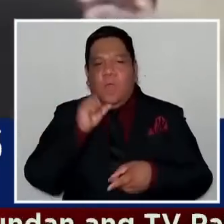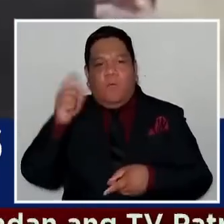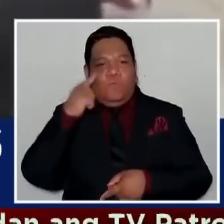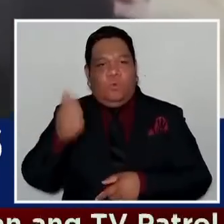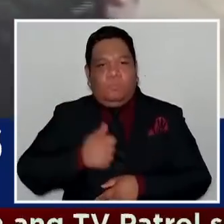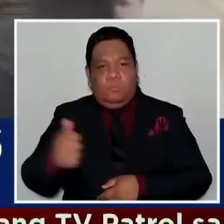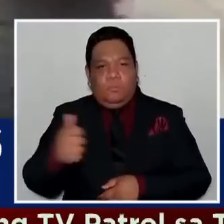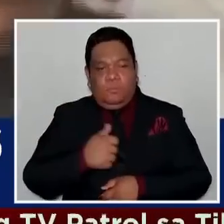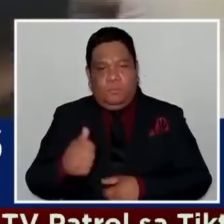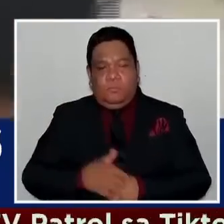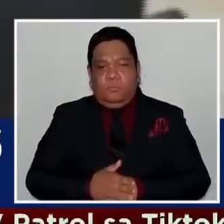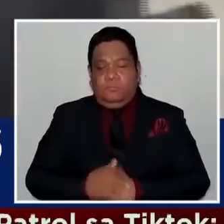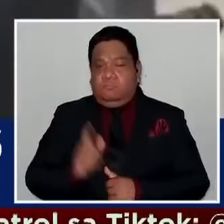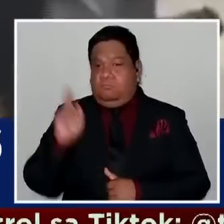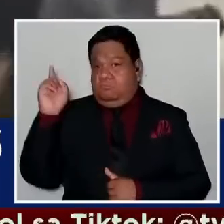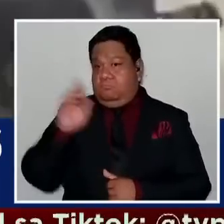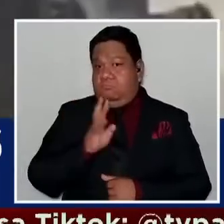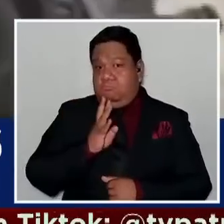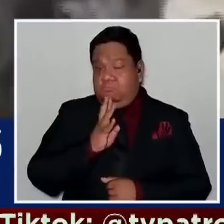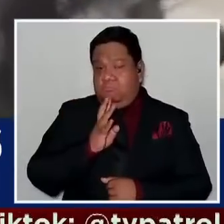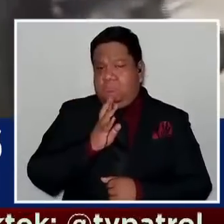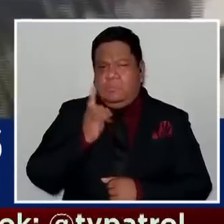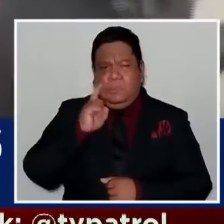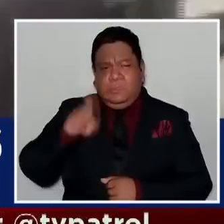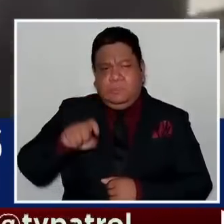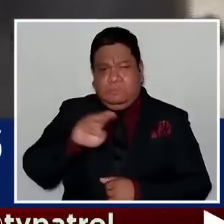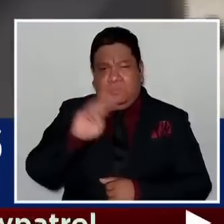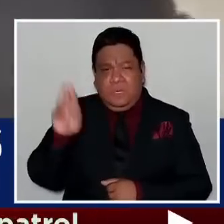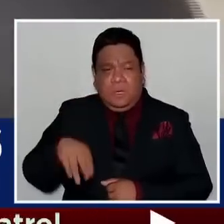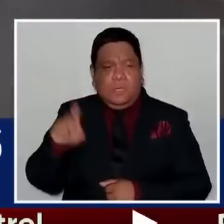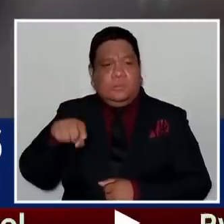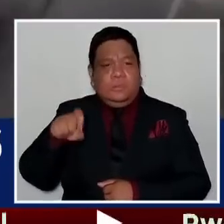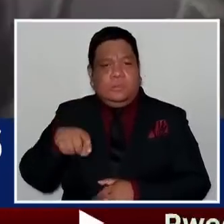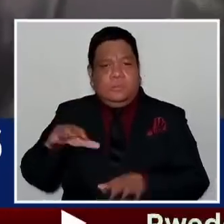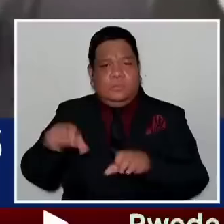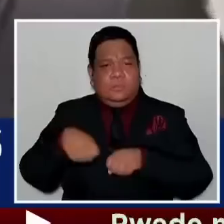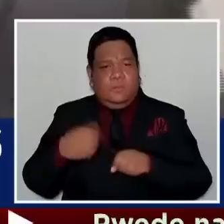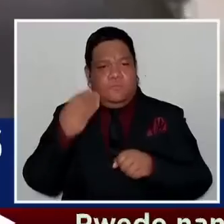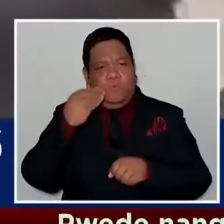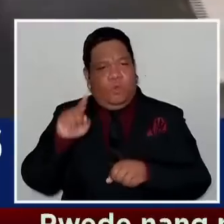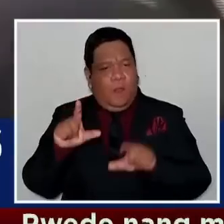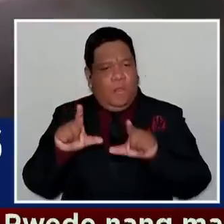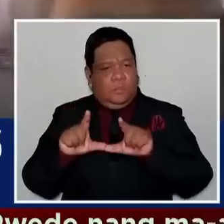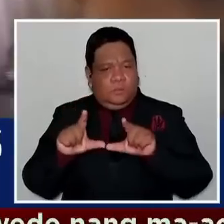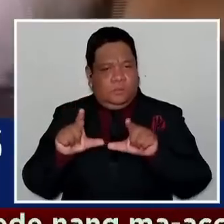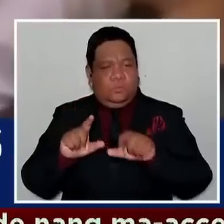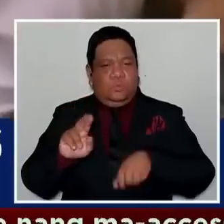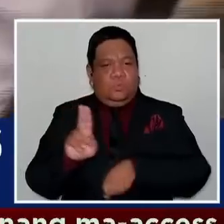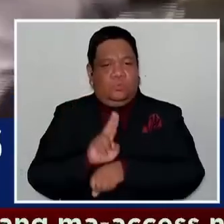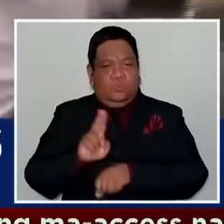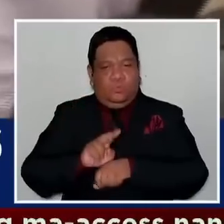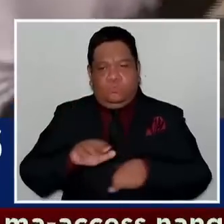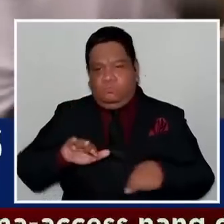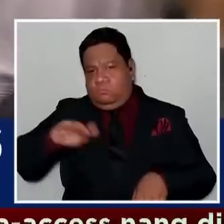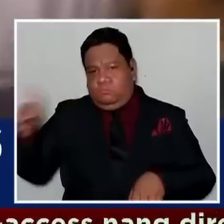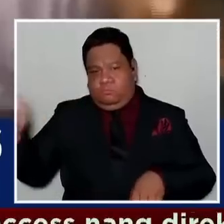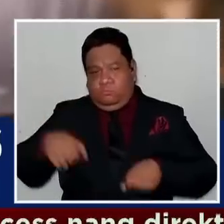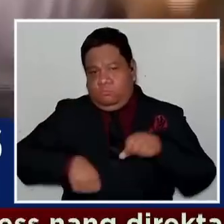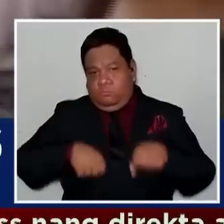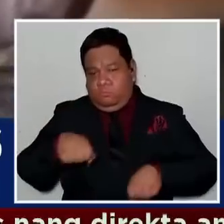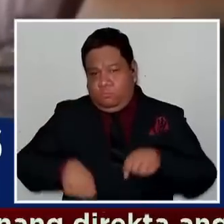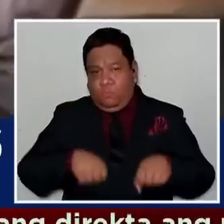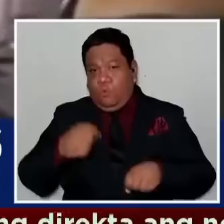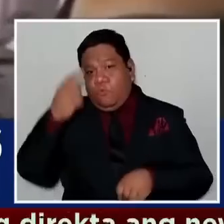Maynila naman, kailangan rin niya kumuha ng franchise dahil ginamit niya yung vehicle niyan for